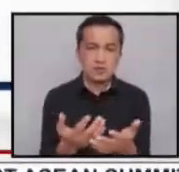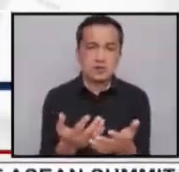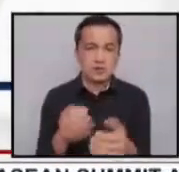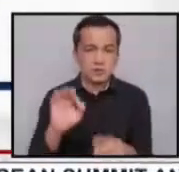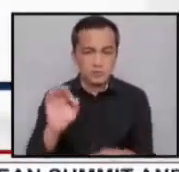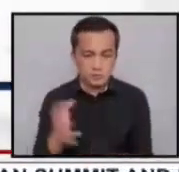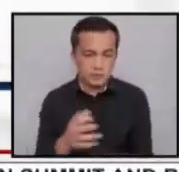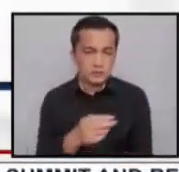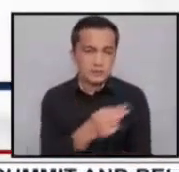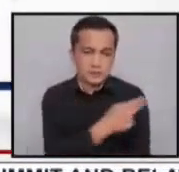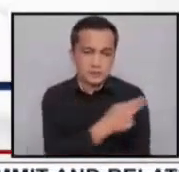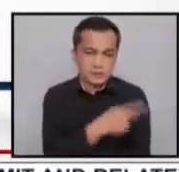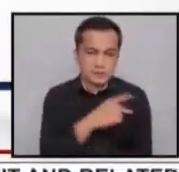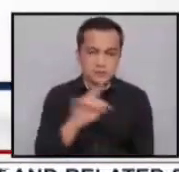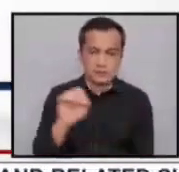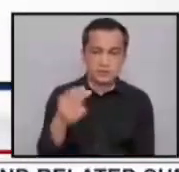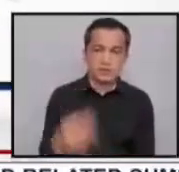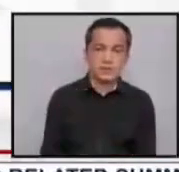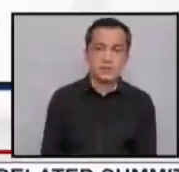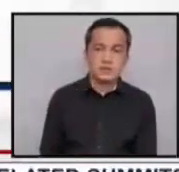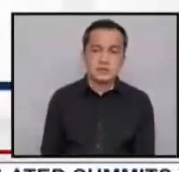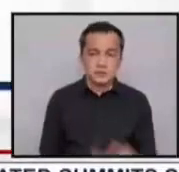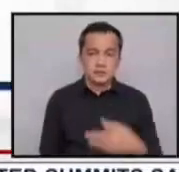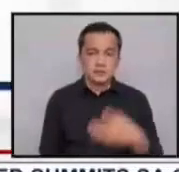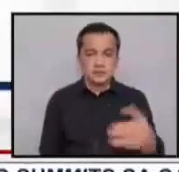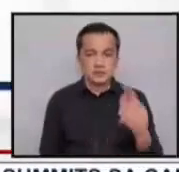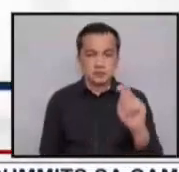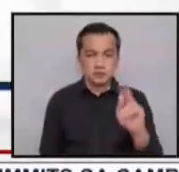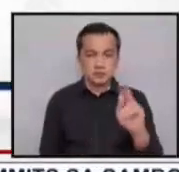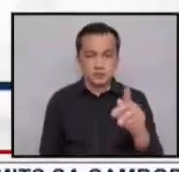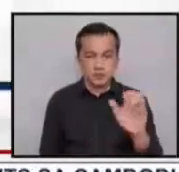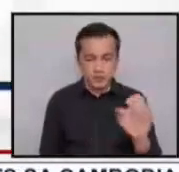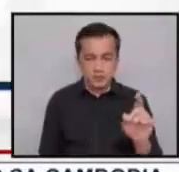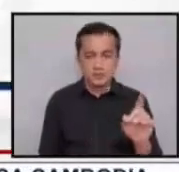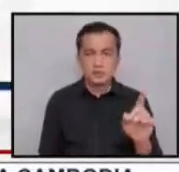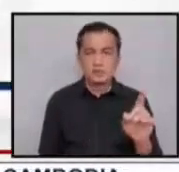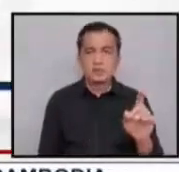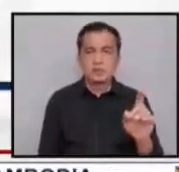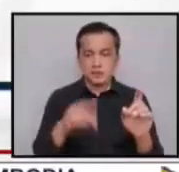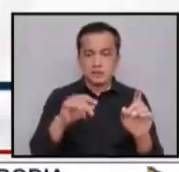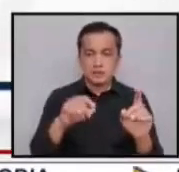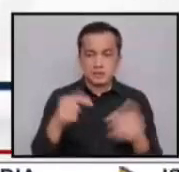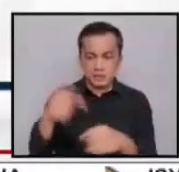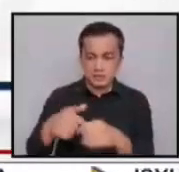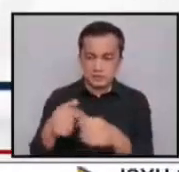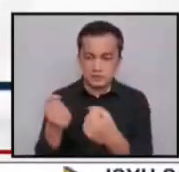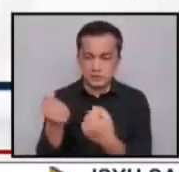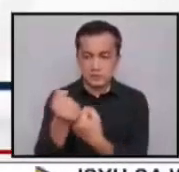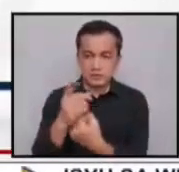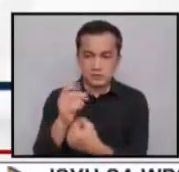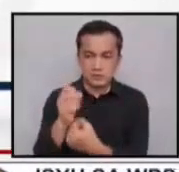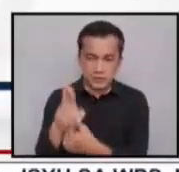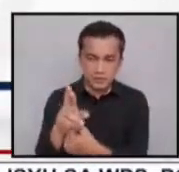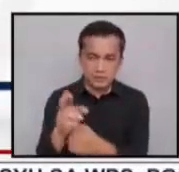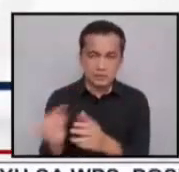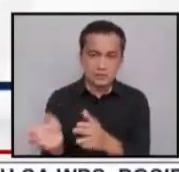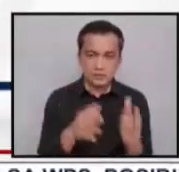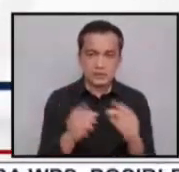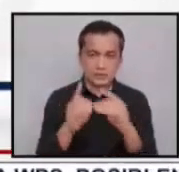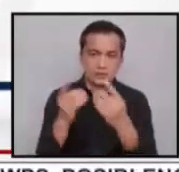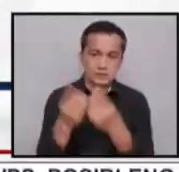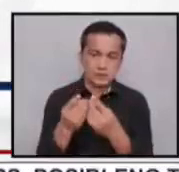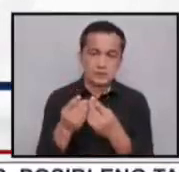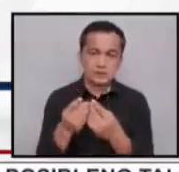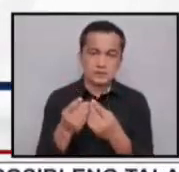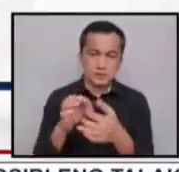Maglalaan din para sa tupad program ng DOLE, fuel subsidies ng DOTR at ang Department of Agriculture.